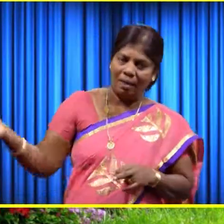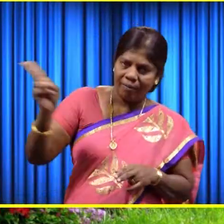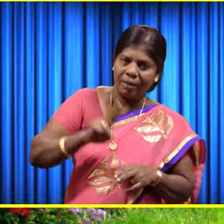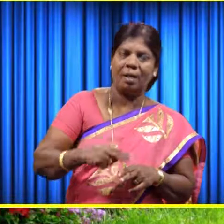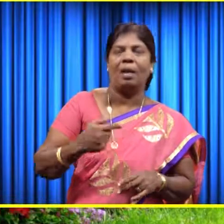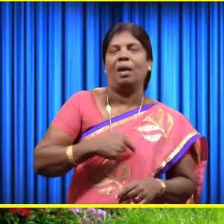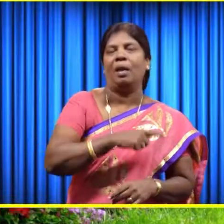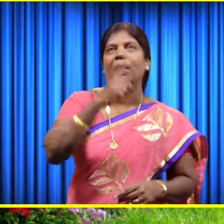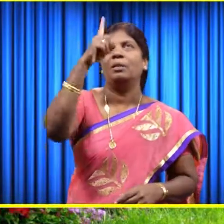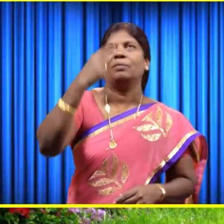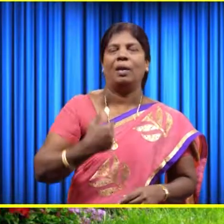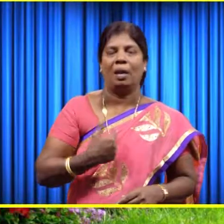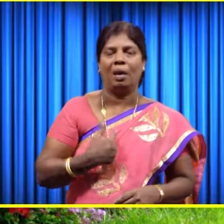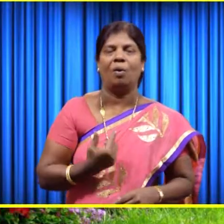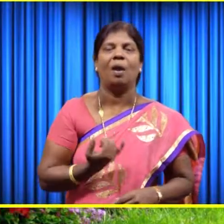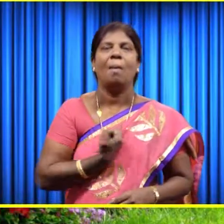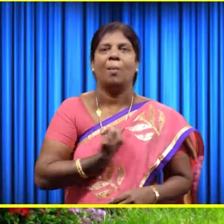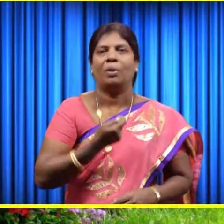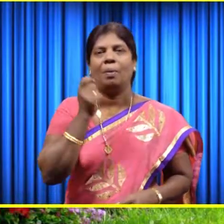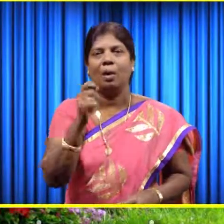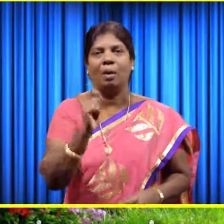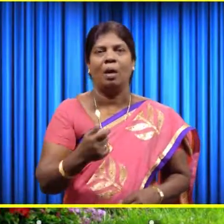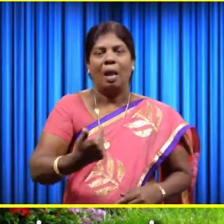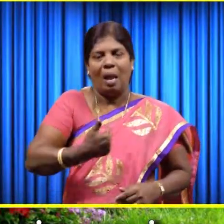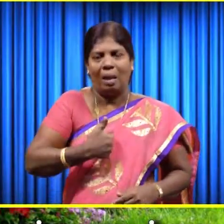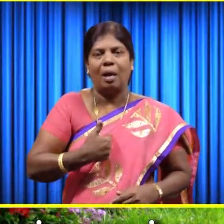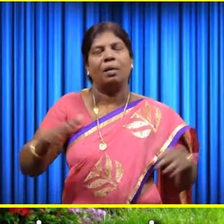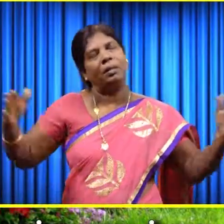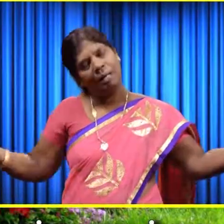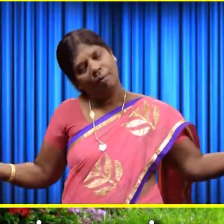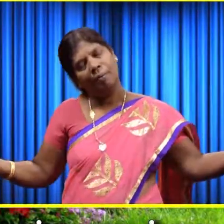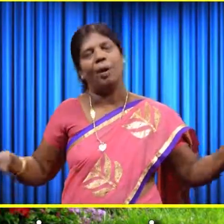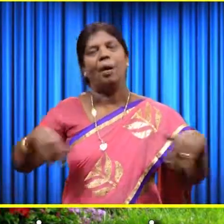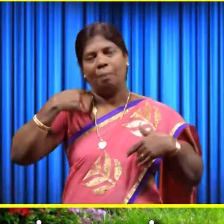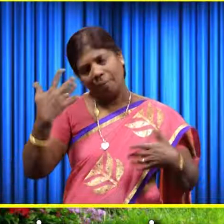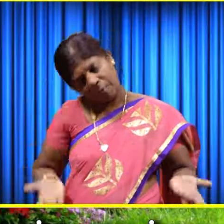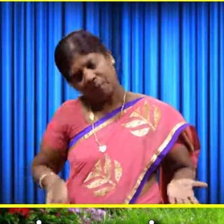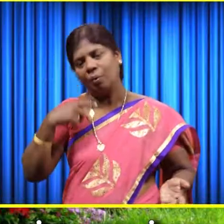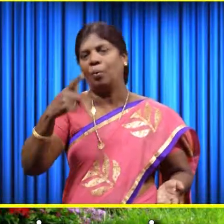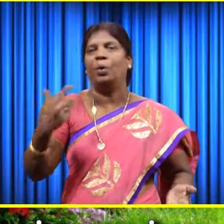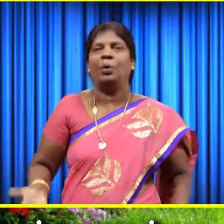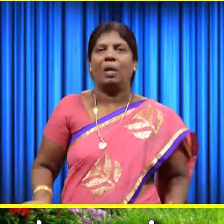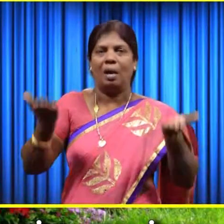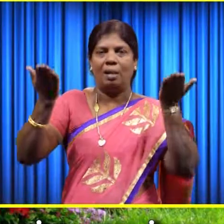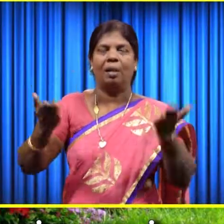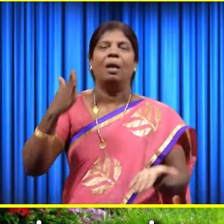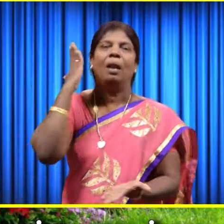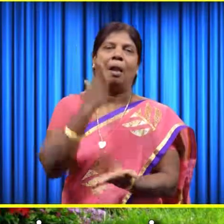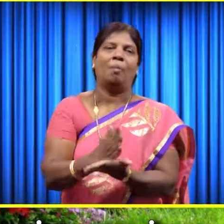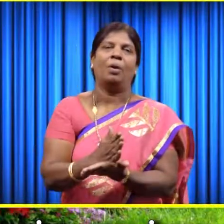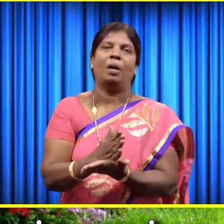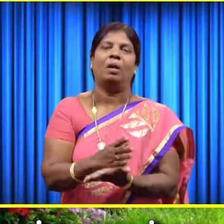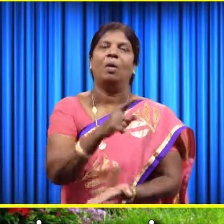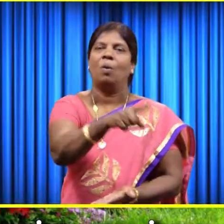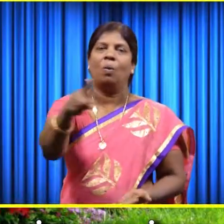என் பாவங்களை மன்னியும், எனக்காக நீர் சிலுவையிலே மரித்து உயிர்த்தெழுந்தீர் என்று நான் நம்புகிறேன் என்று சொல்வீர்களானால்,